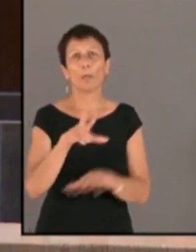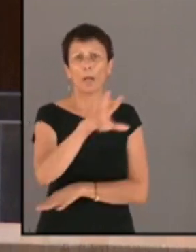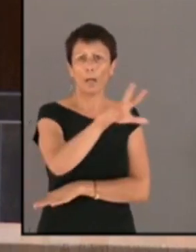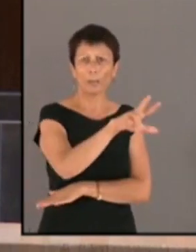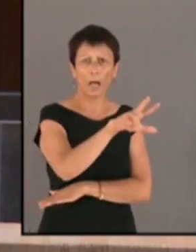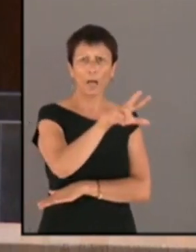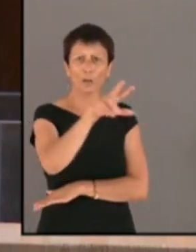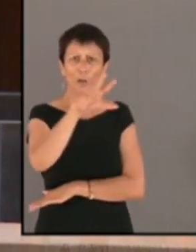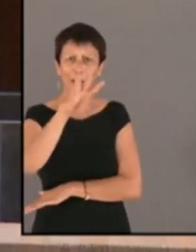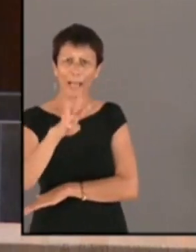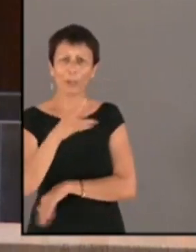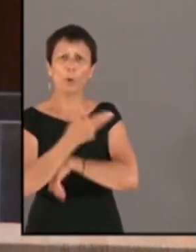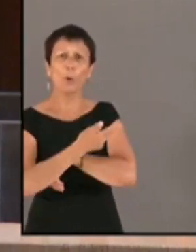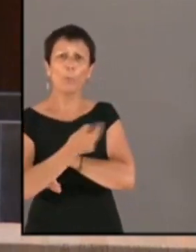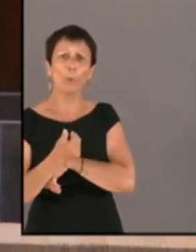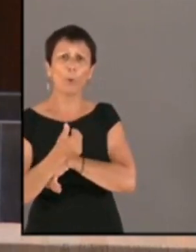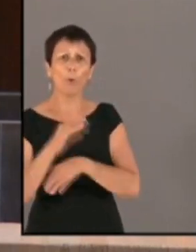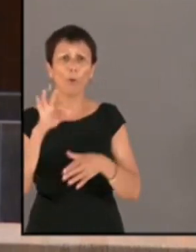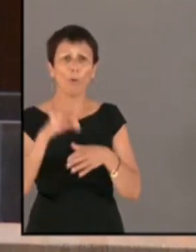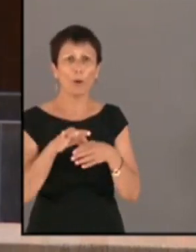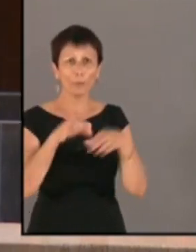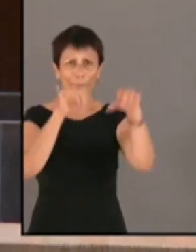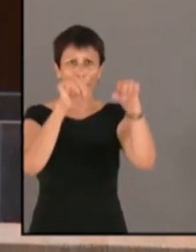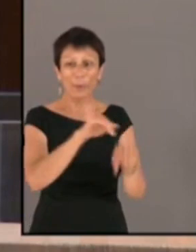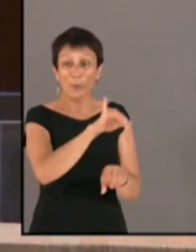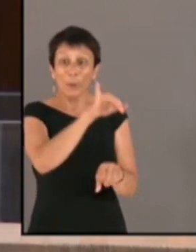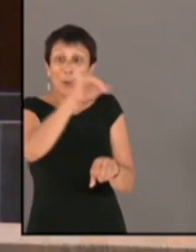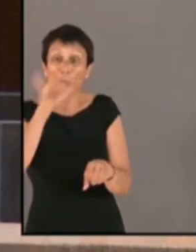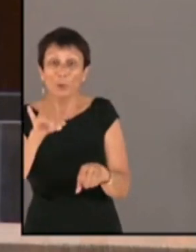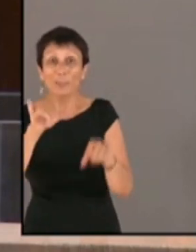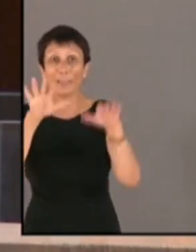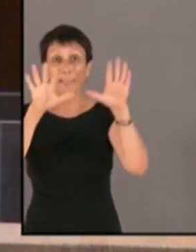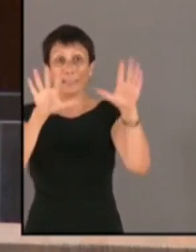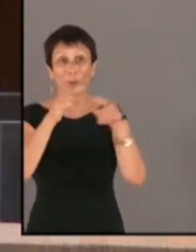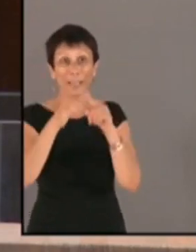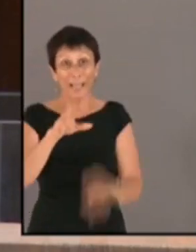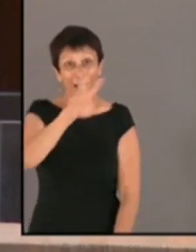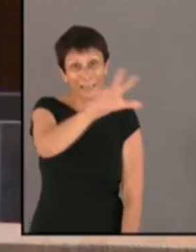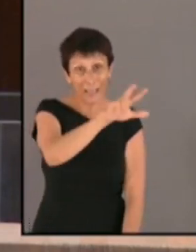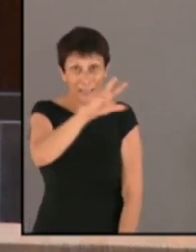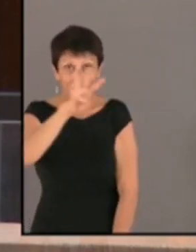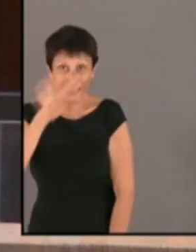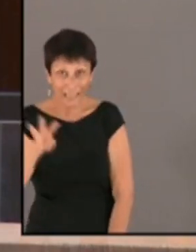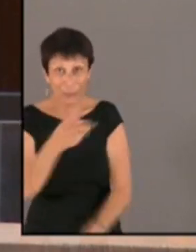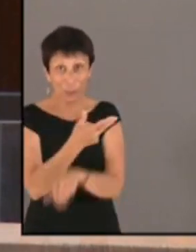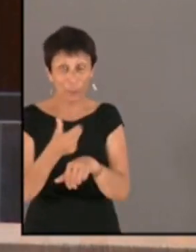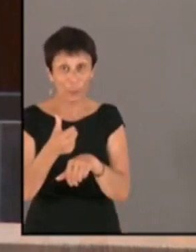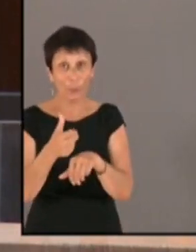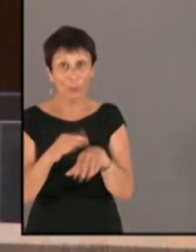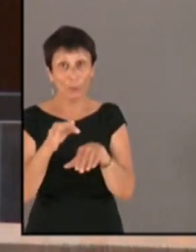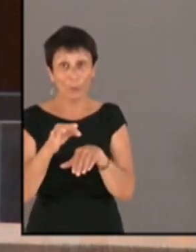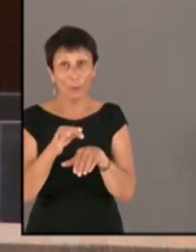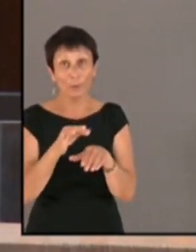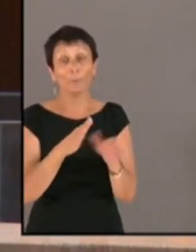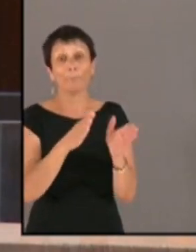34 bureaux de vote fermés jusqu'à 10h30. 34 bureaux de vote. Tous étaient ouverts enfin à